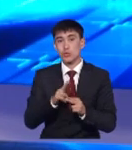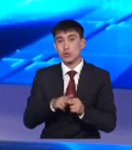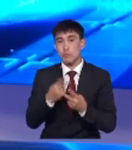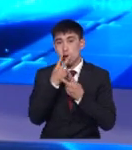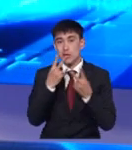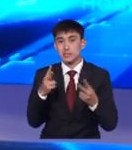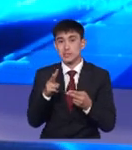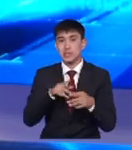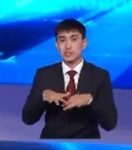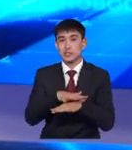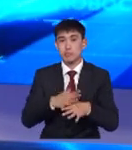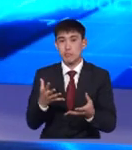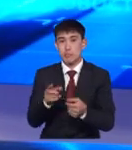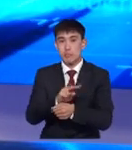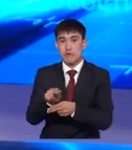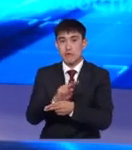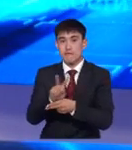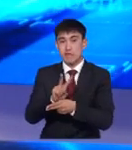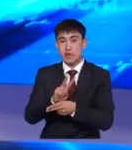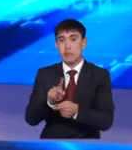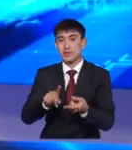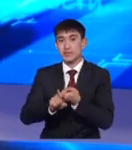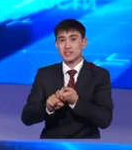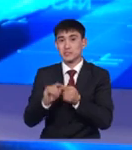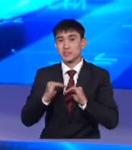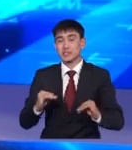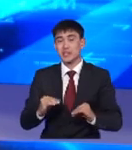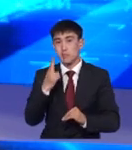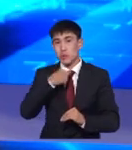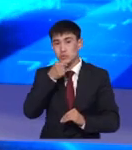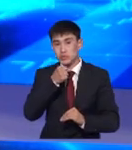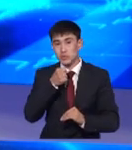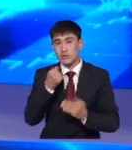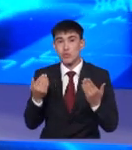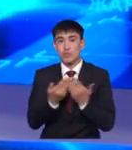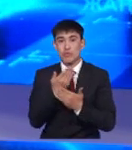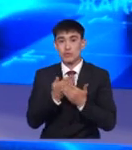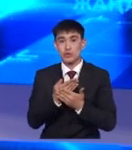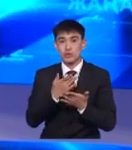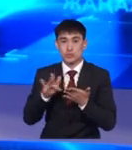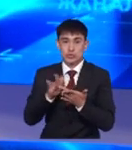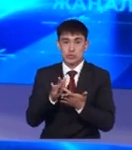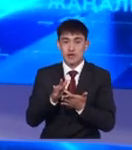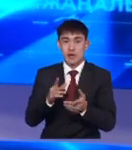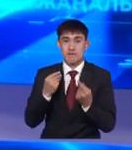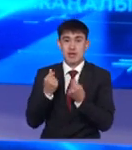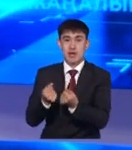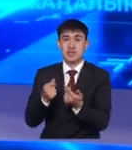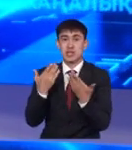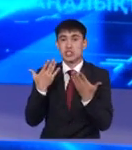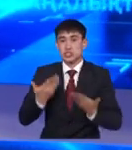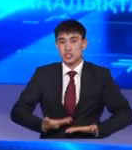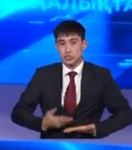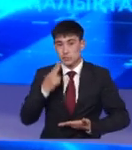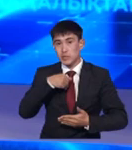который представил зрителям поучительный фильм о зависимости детей и подростков от современных устройств и их влиянии на